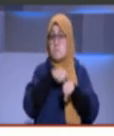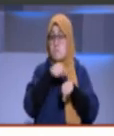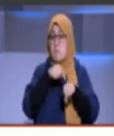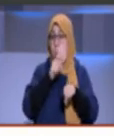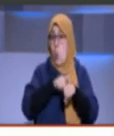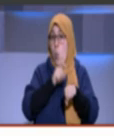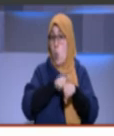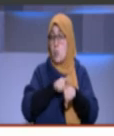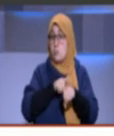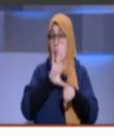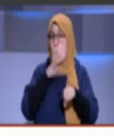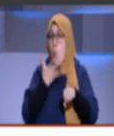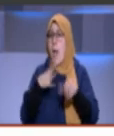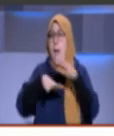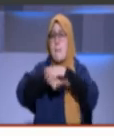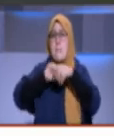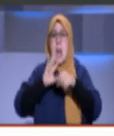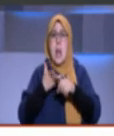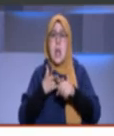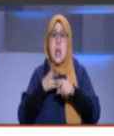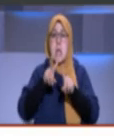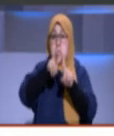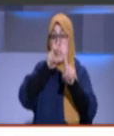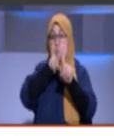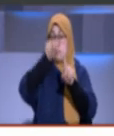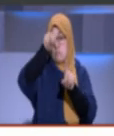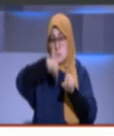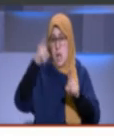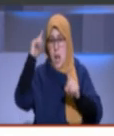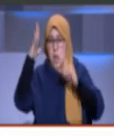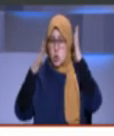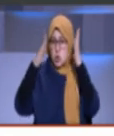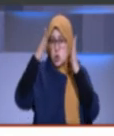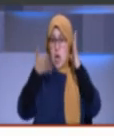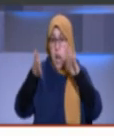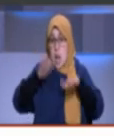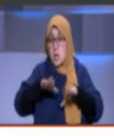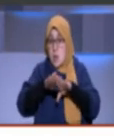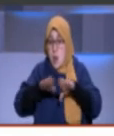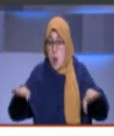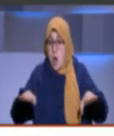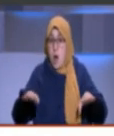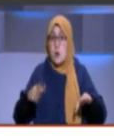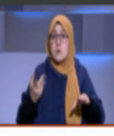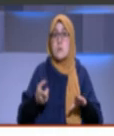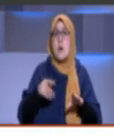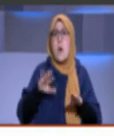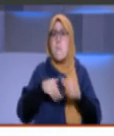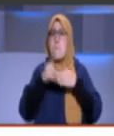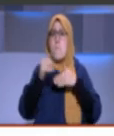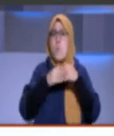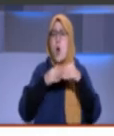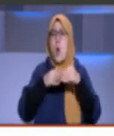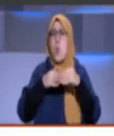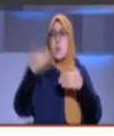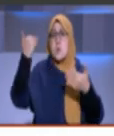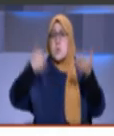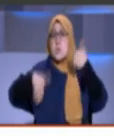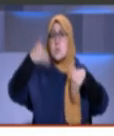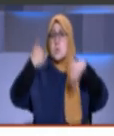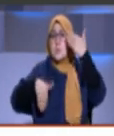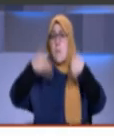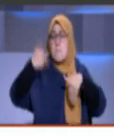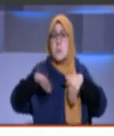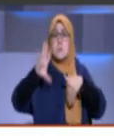يحاول يستثمر هذا الانشغال في أن هو ينزل على الأرض لمحاولة إصابة المواطنين بقدر